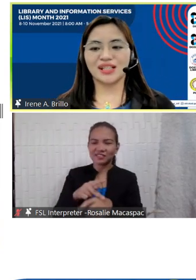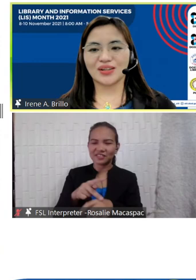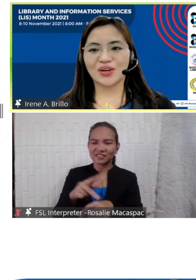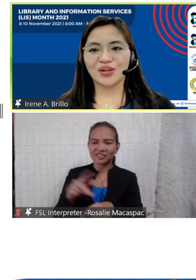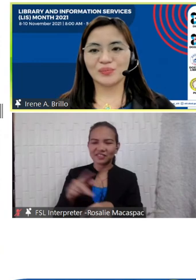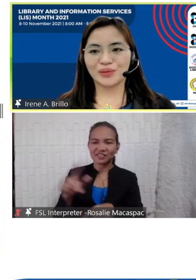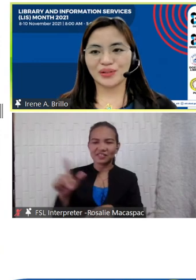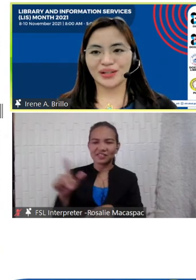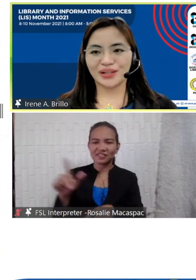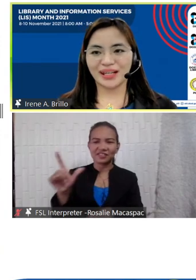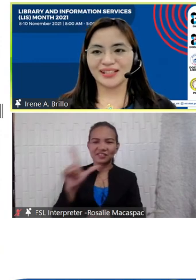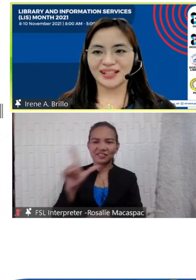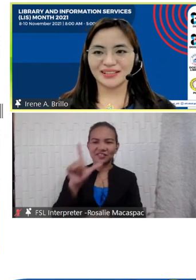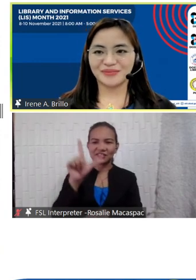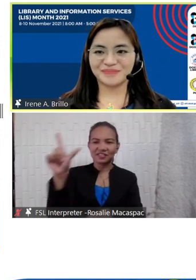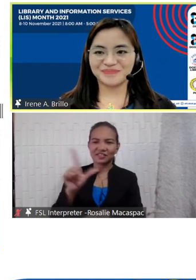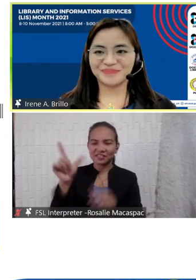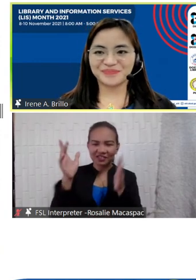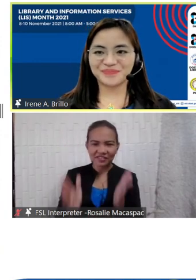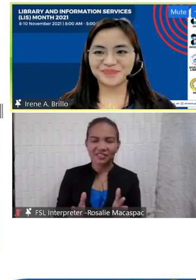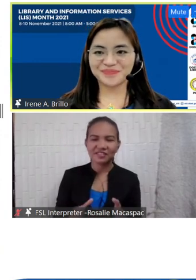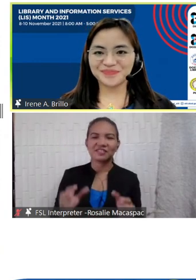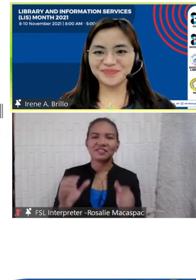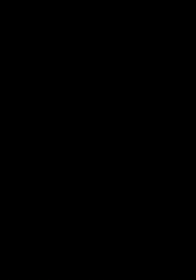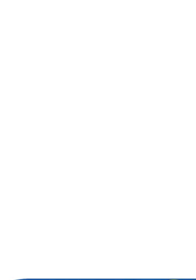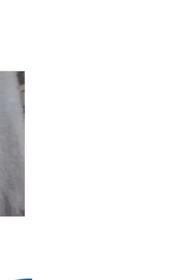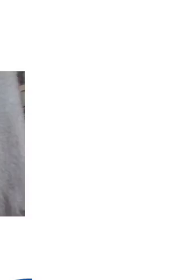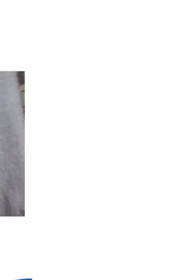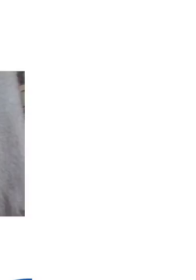Association Incorporated.